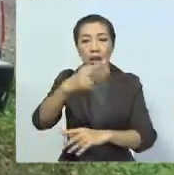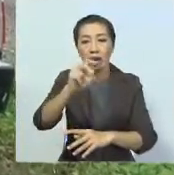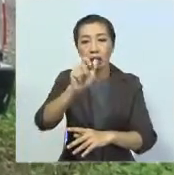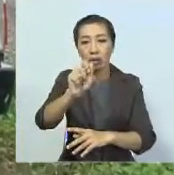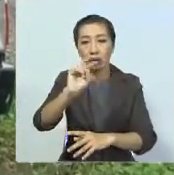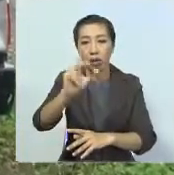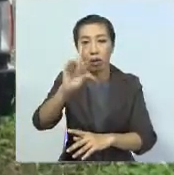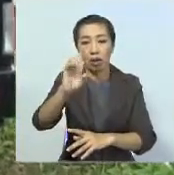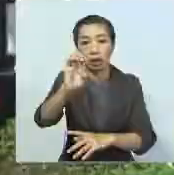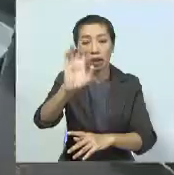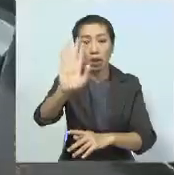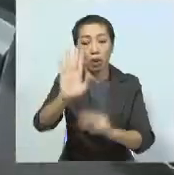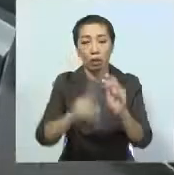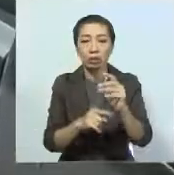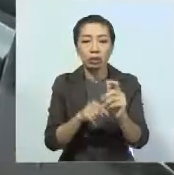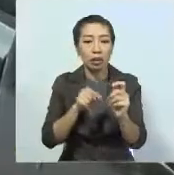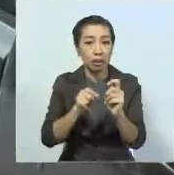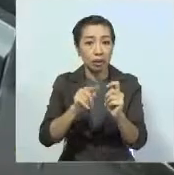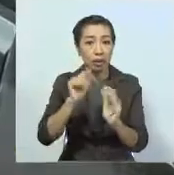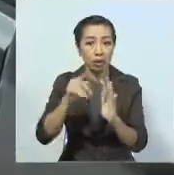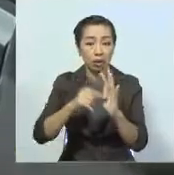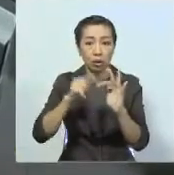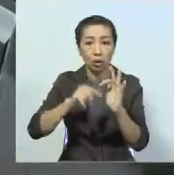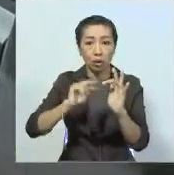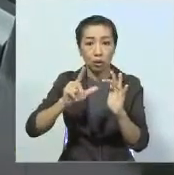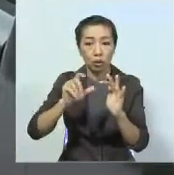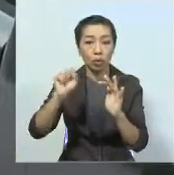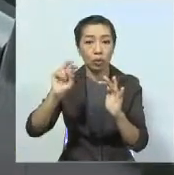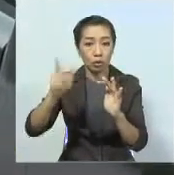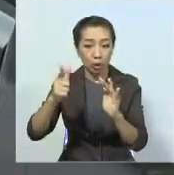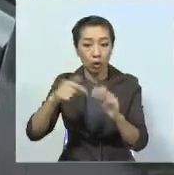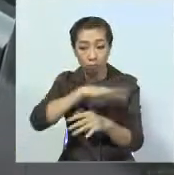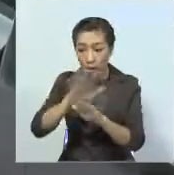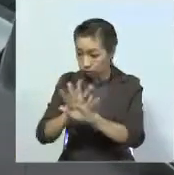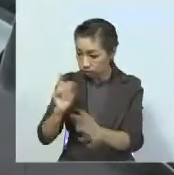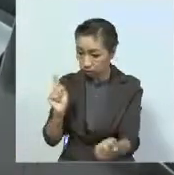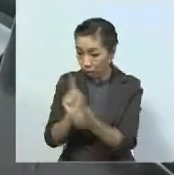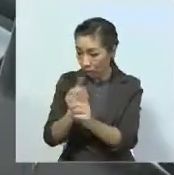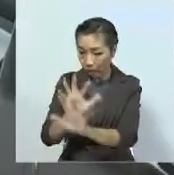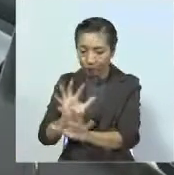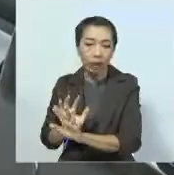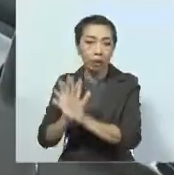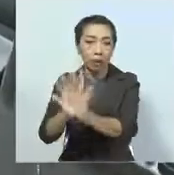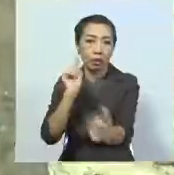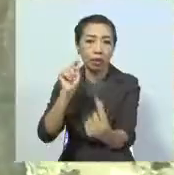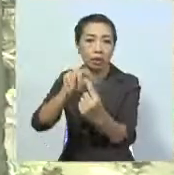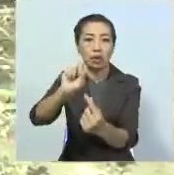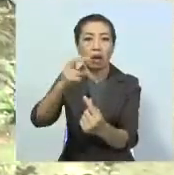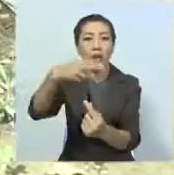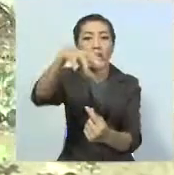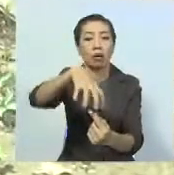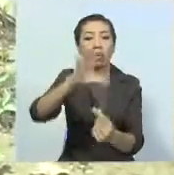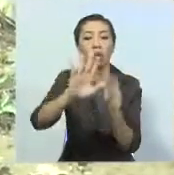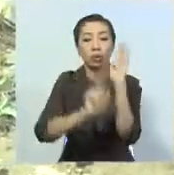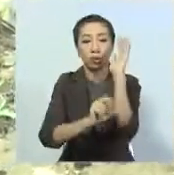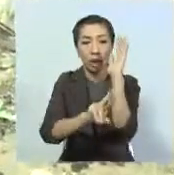งจากนั้นก็จะมุ่งหน้าไปสู่สหกรณ์สุราษฎร์ธานีหรือว่าโคออฟโดยนายมนัสเนี่ยค่ะเขาบอกนะคะ